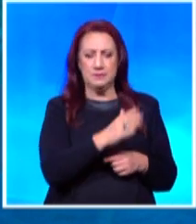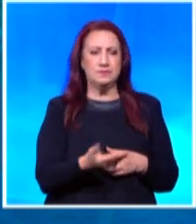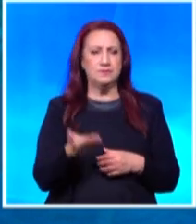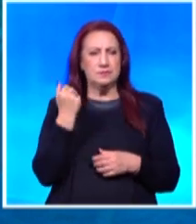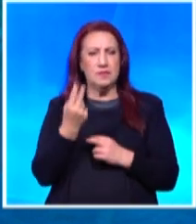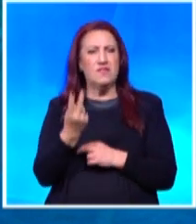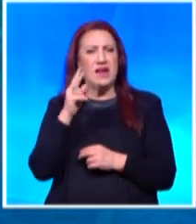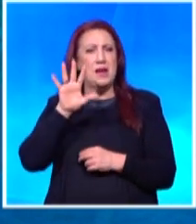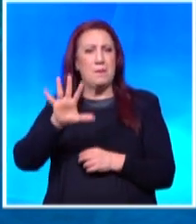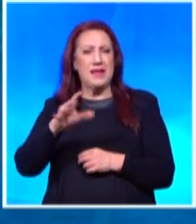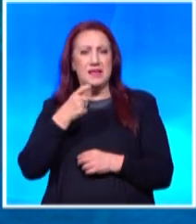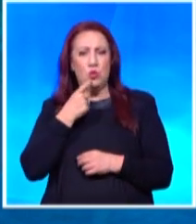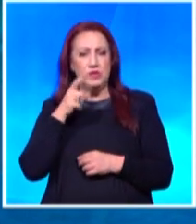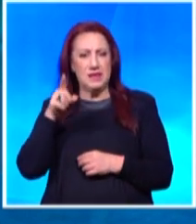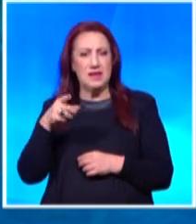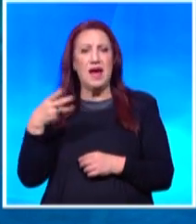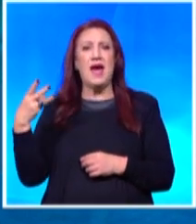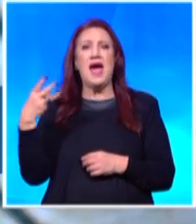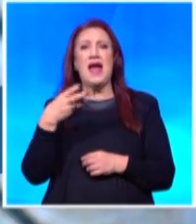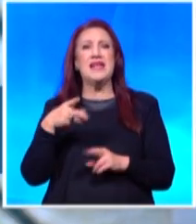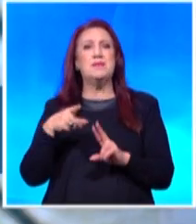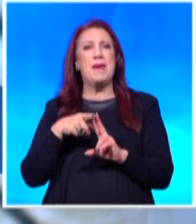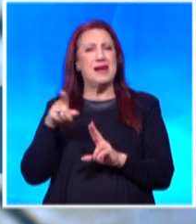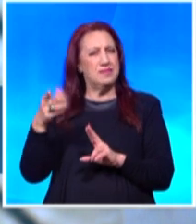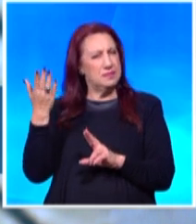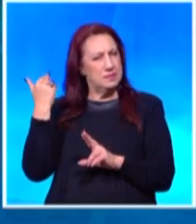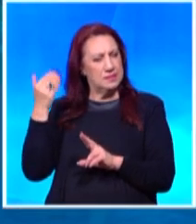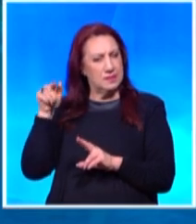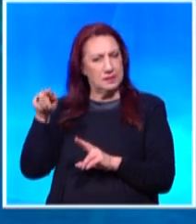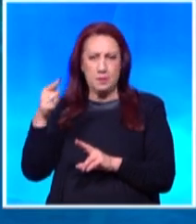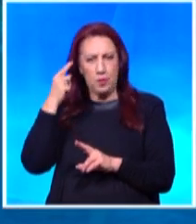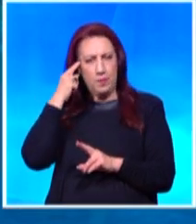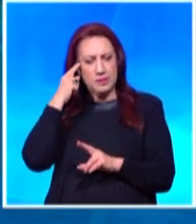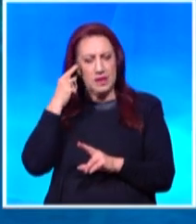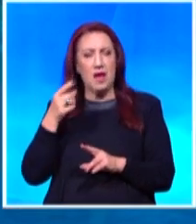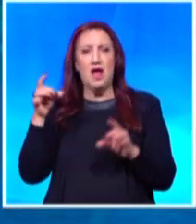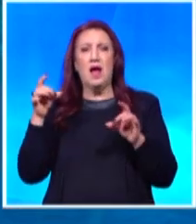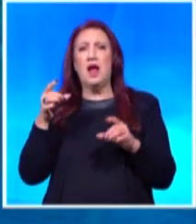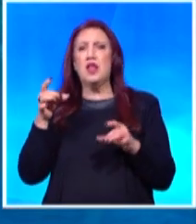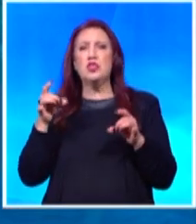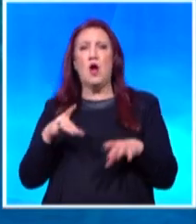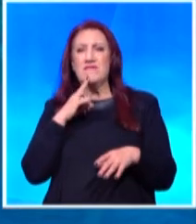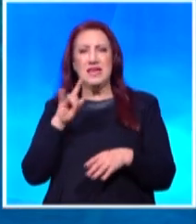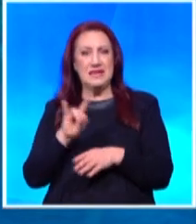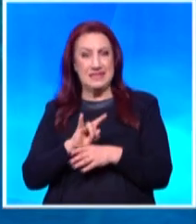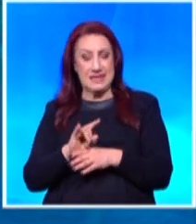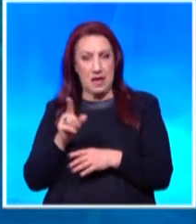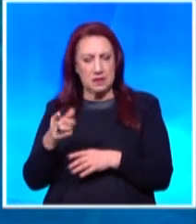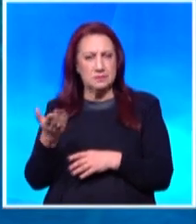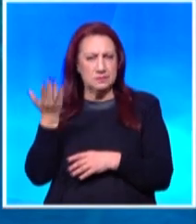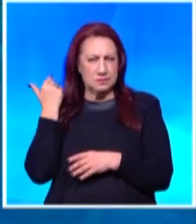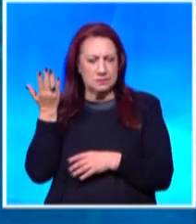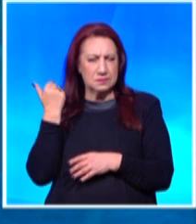наводнението Елимпелин. Точно така. Минаха 18 години от тогава и сега